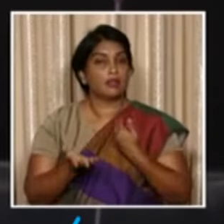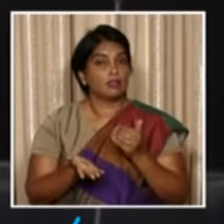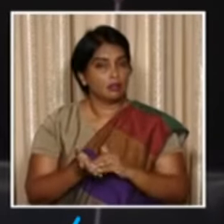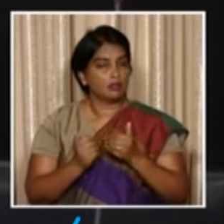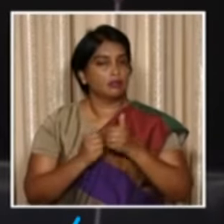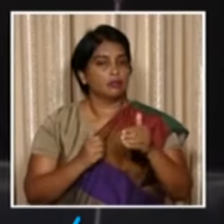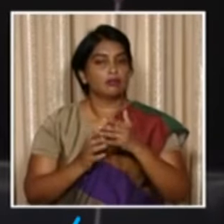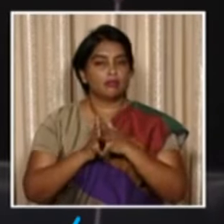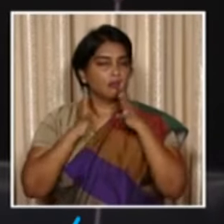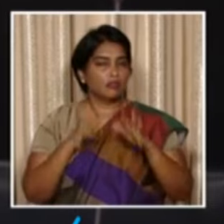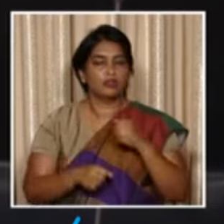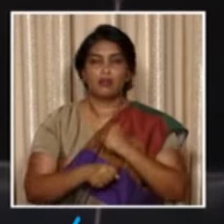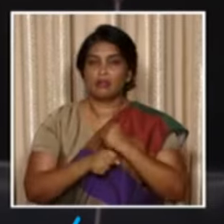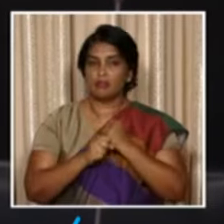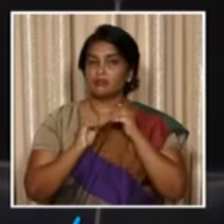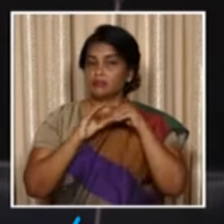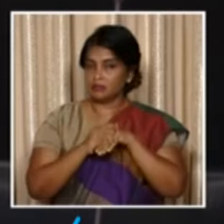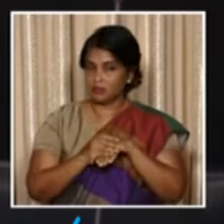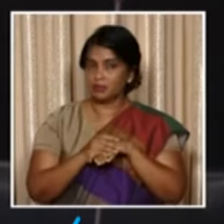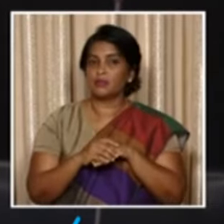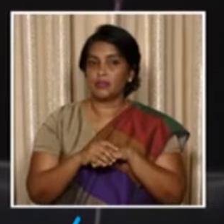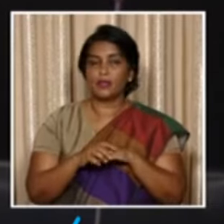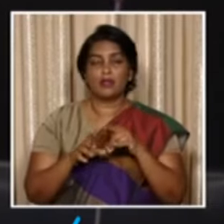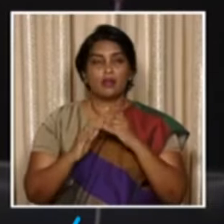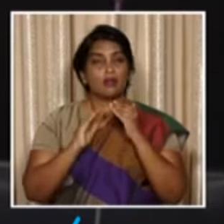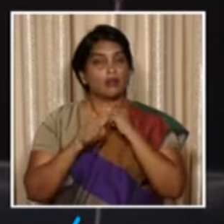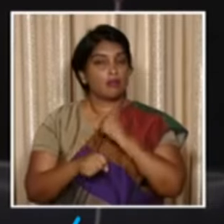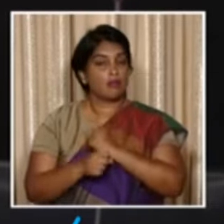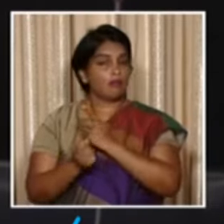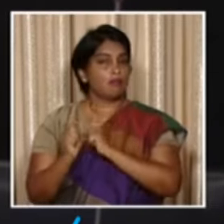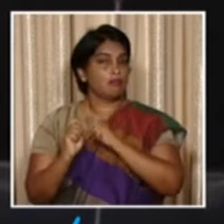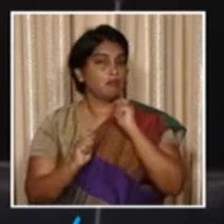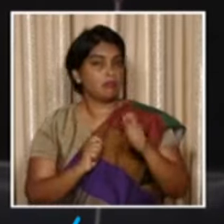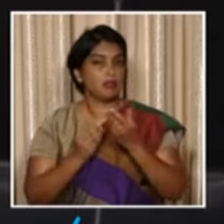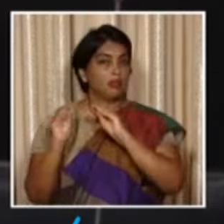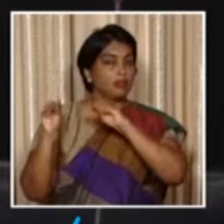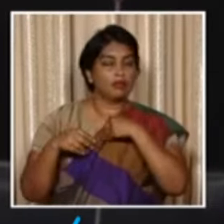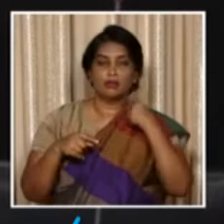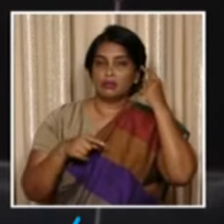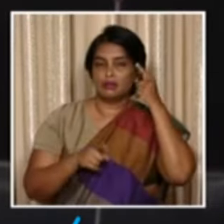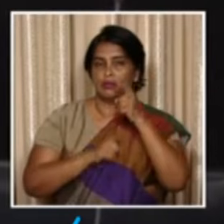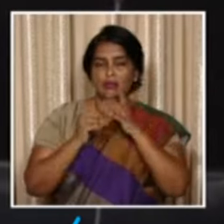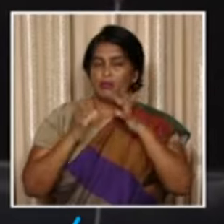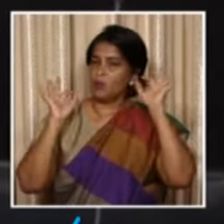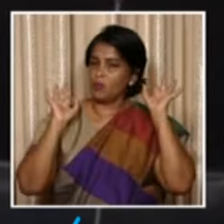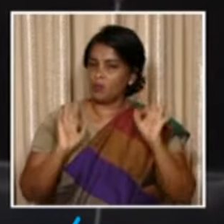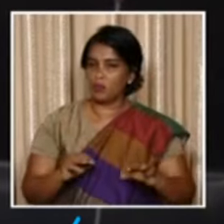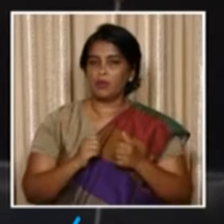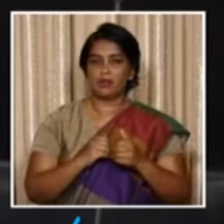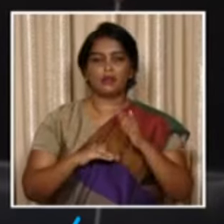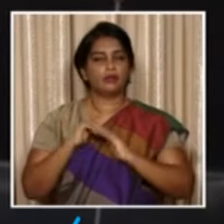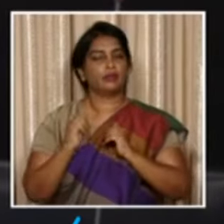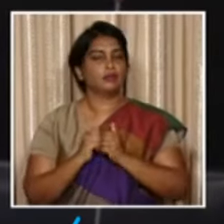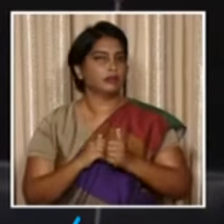තවදුරටත් බොහෝ රාජ්‍ය සංස්ථාවල් වලට භාණ්ඩාගාරයෙන් යැපෙන්නට ඕනේ කියන කතාවෙන් මිදෙන්නට පුළුවන්